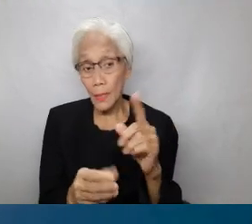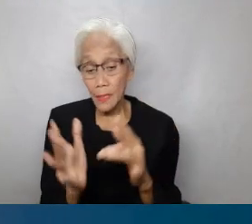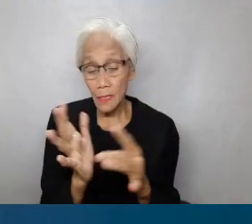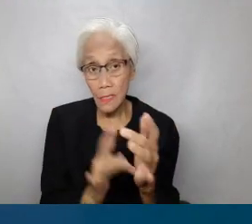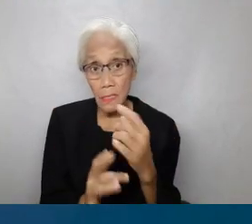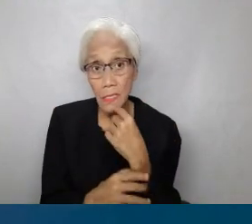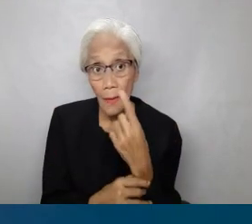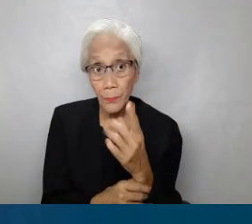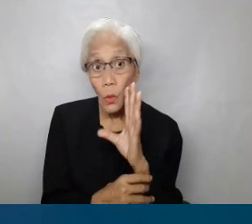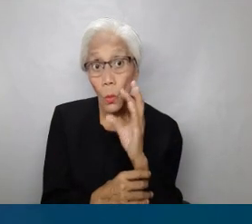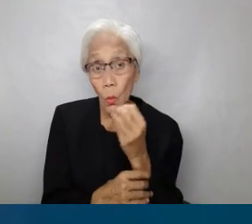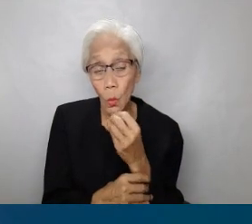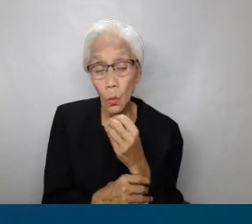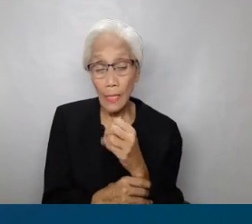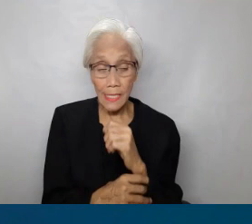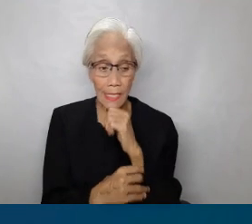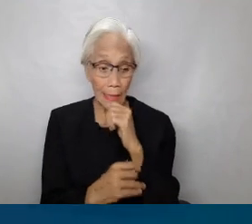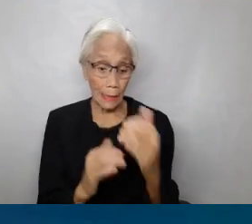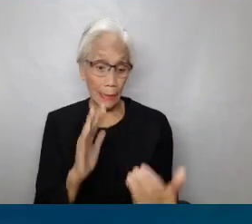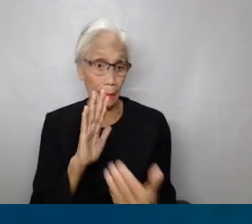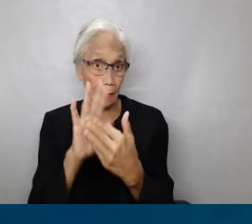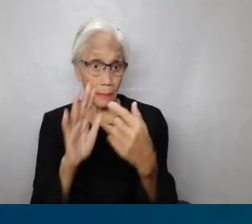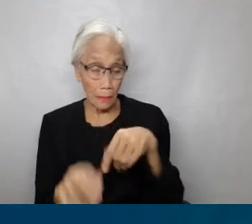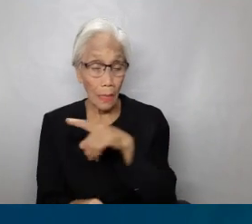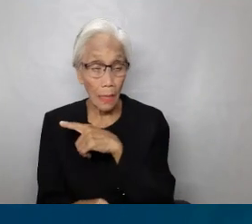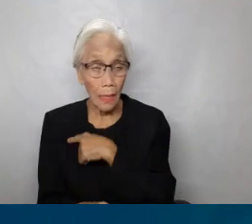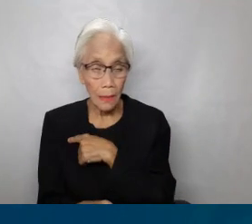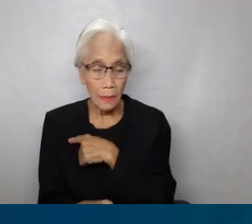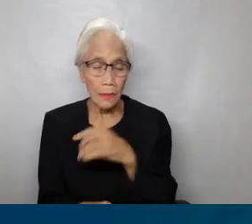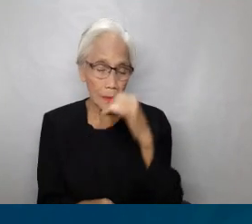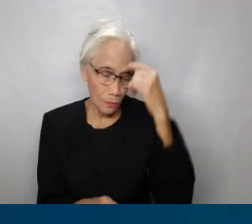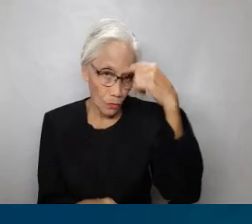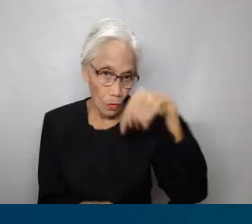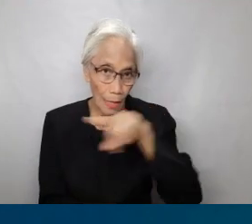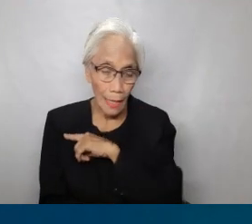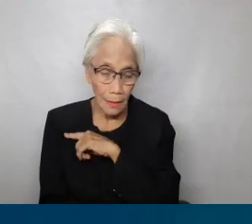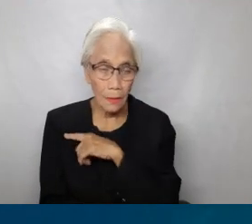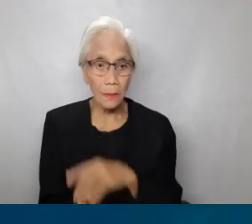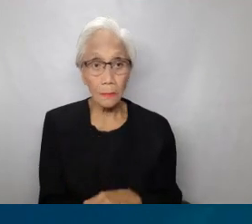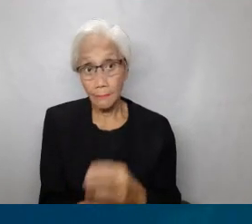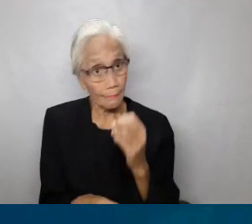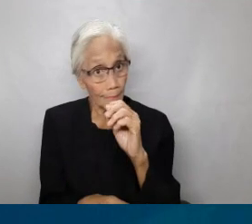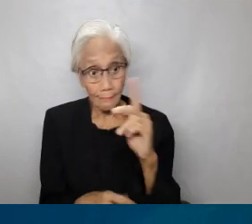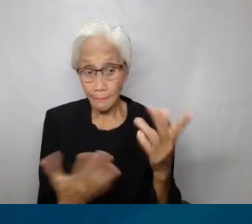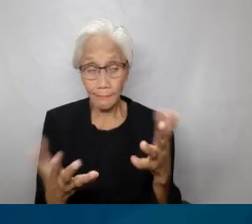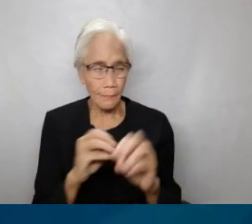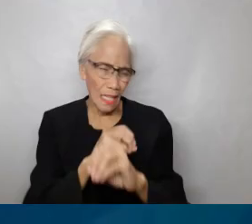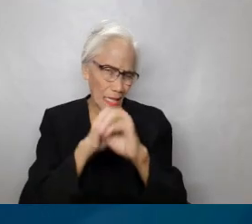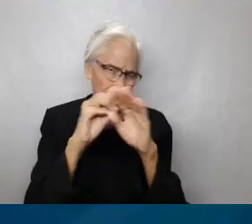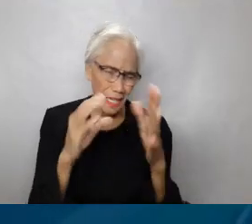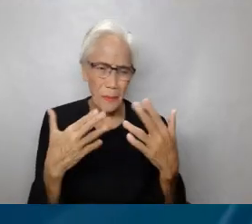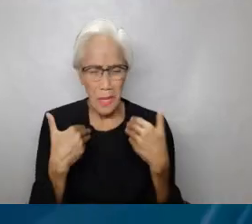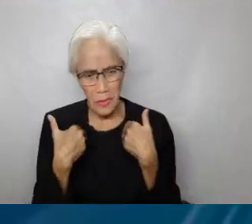yan sa sinabi ni Jesus, for whoever is not against us is for us. Okay,